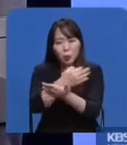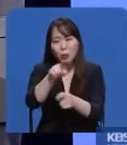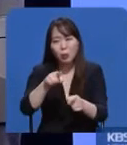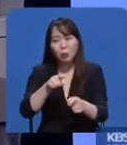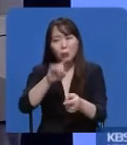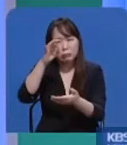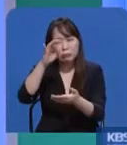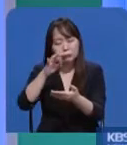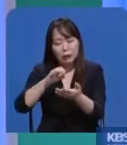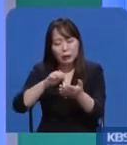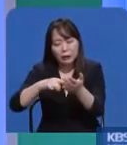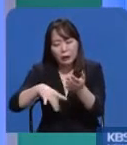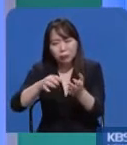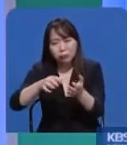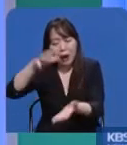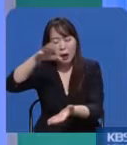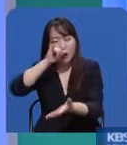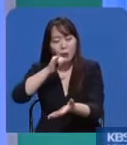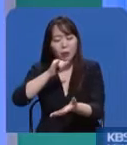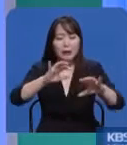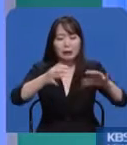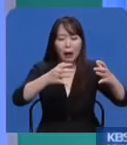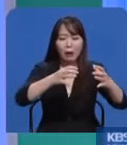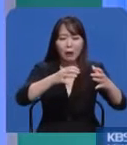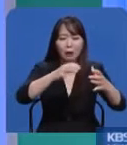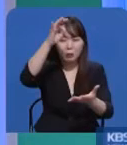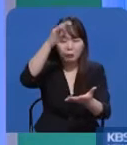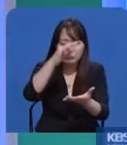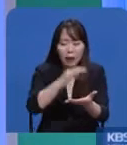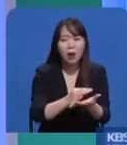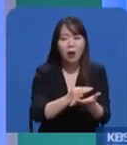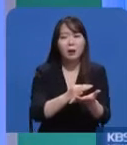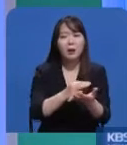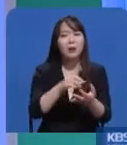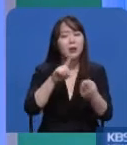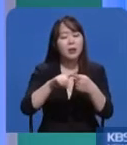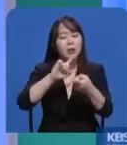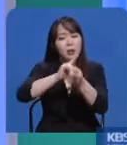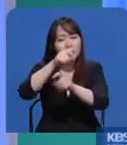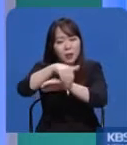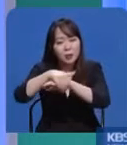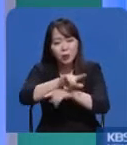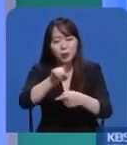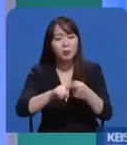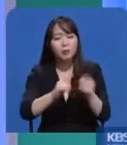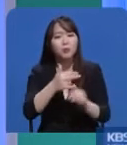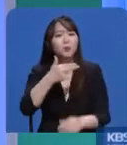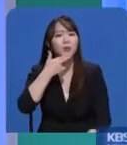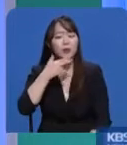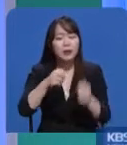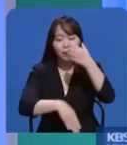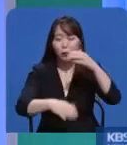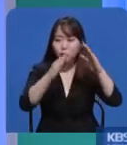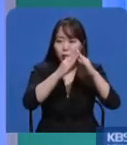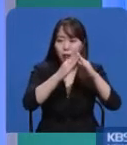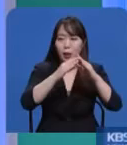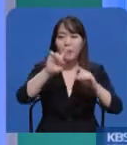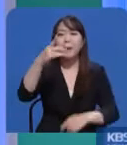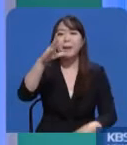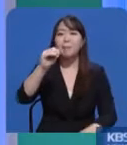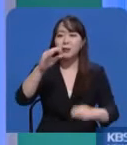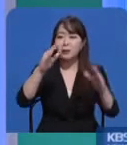증세를 예고하고 나라 국간을 거덜낼 이야기만 하고 계시는데 재원대책 마련은 없고요. 기본주택에는 100만 채를